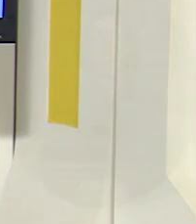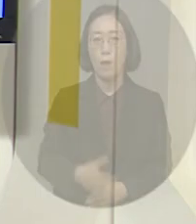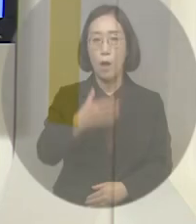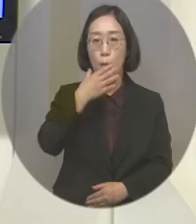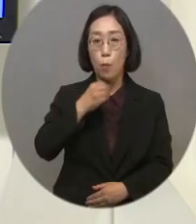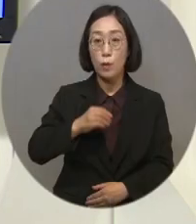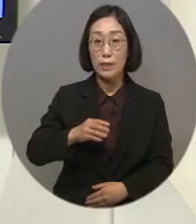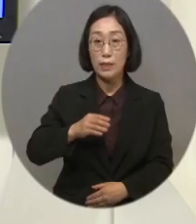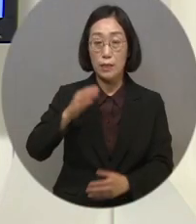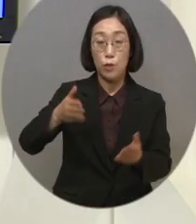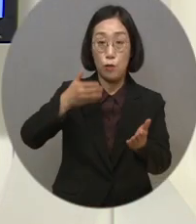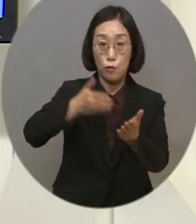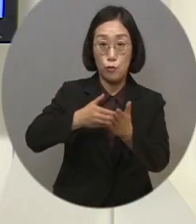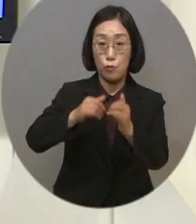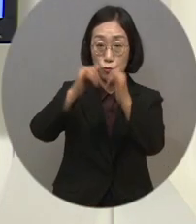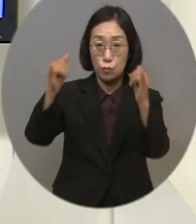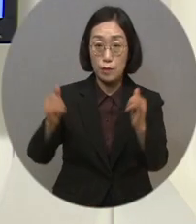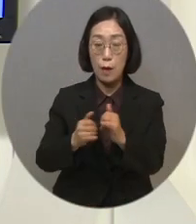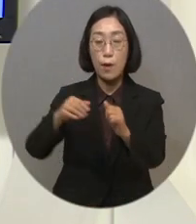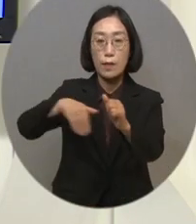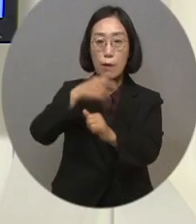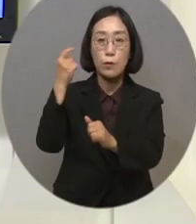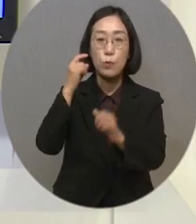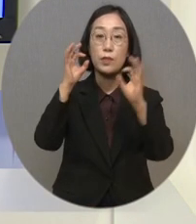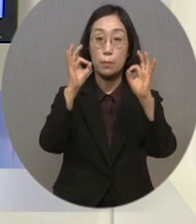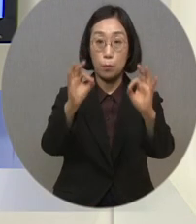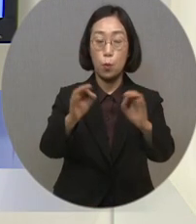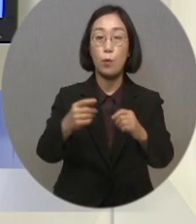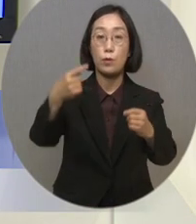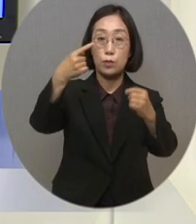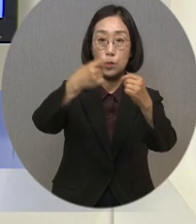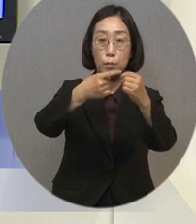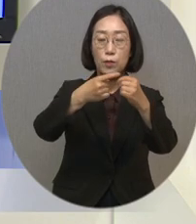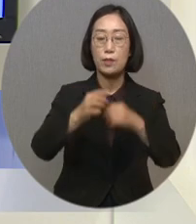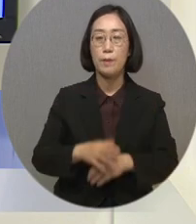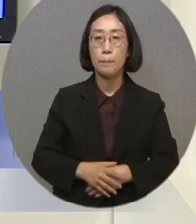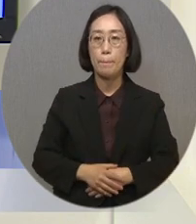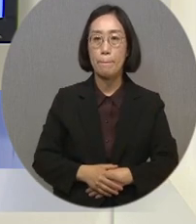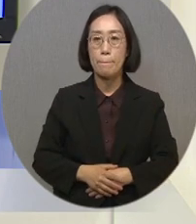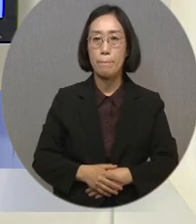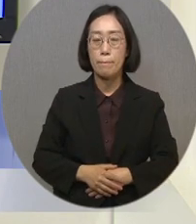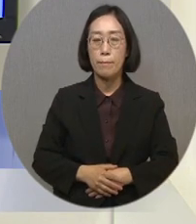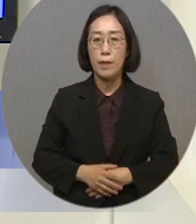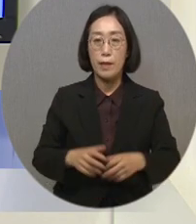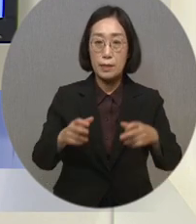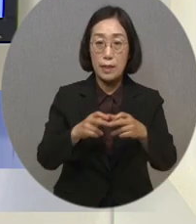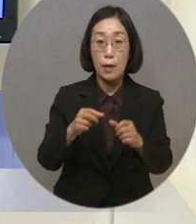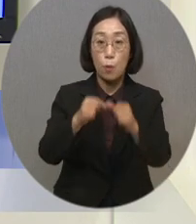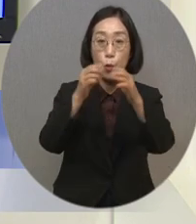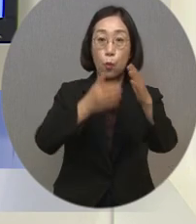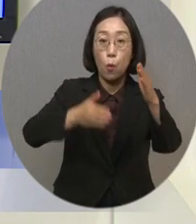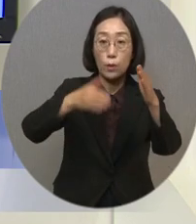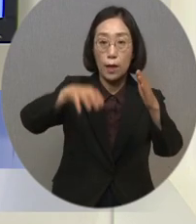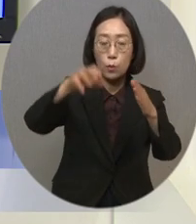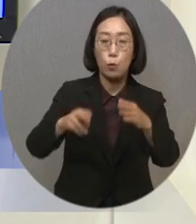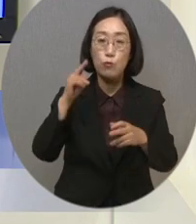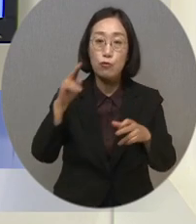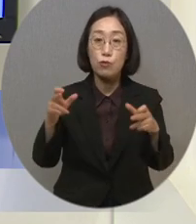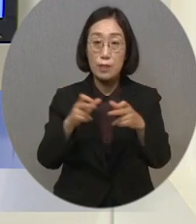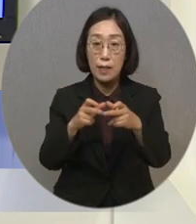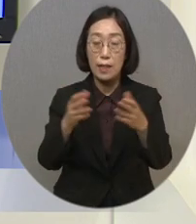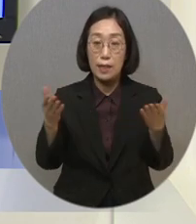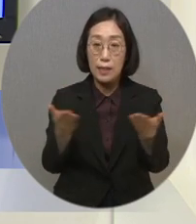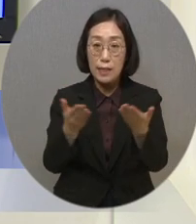웰페어 뉴스와 함께 사회복지의 이슈를 만나봅니다 오늘 첫 번째 기사입니다 한국 장애인 고용 공단이 중층 장애인